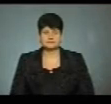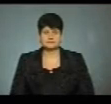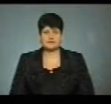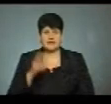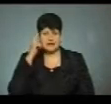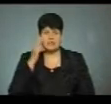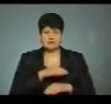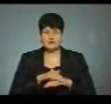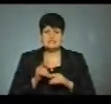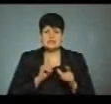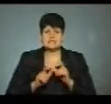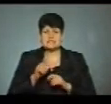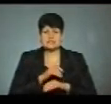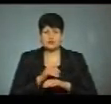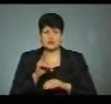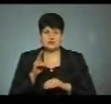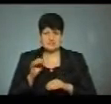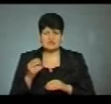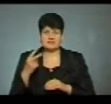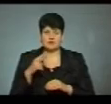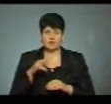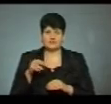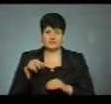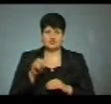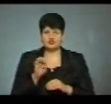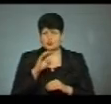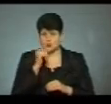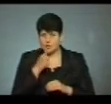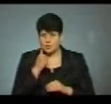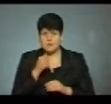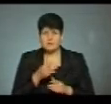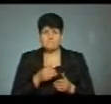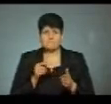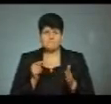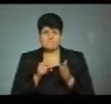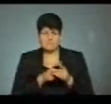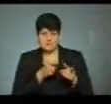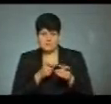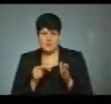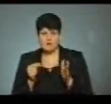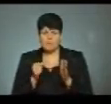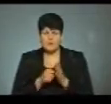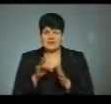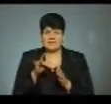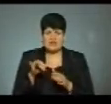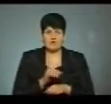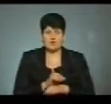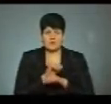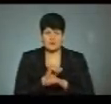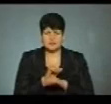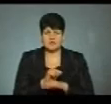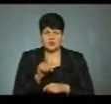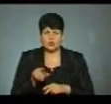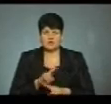Київ, вулиця Інститутська, 20 лютого 2014 року. Під обстріли потрапили мітингувальники з Євромайдану. Люди гинули